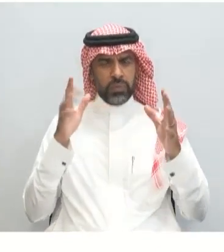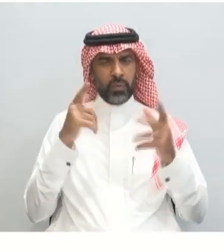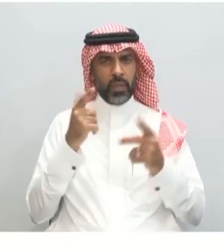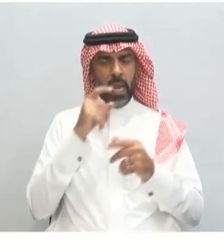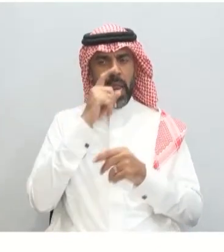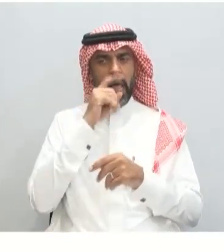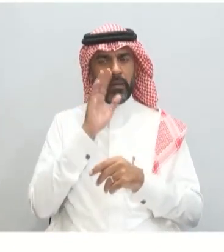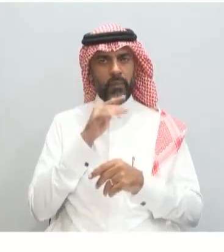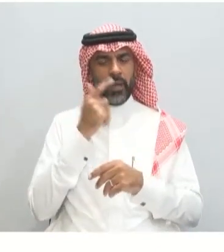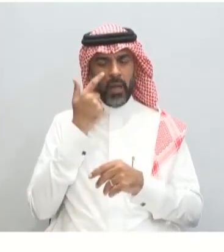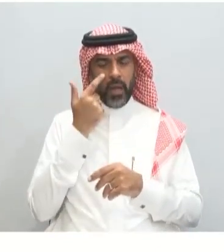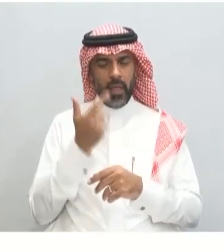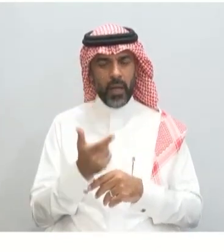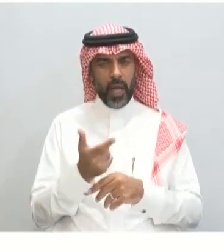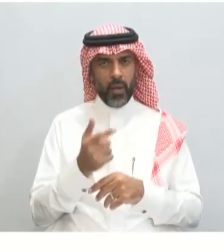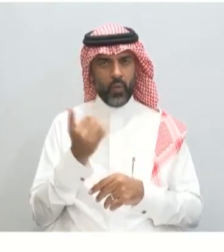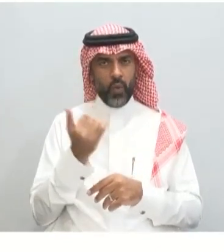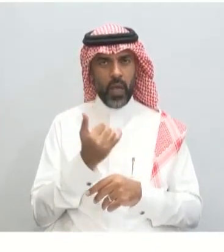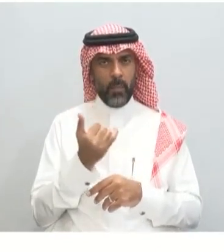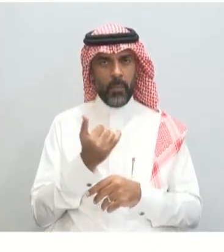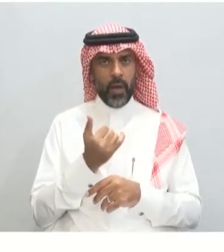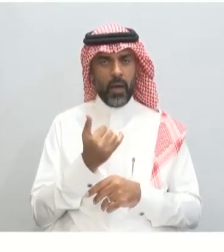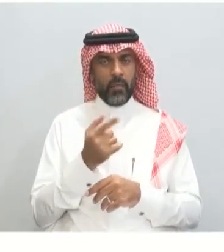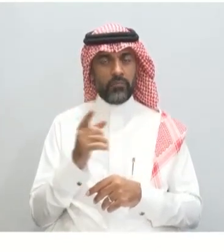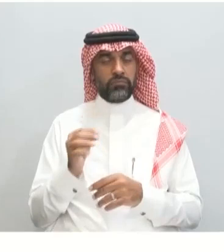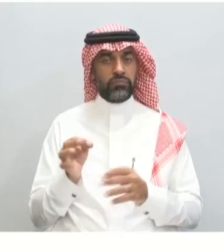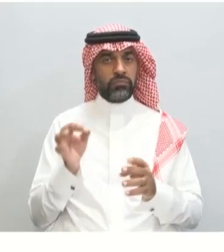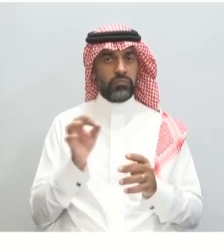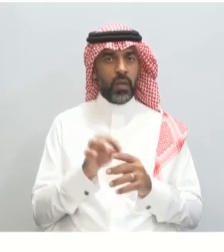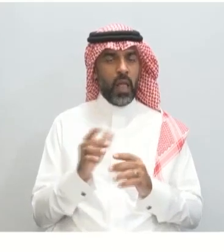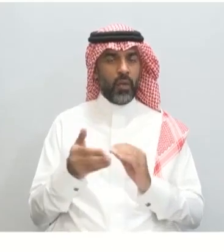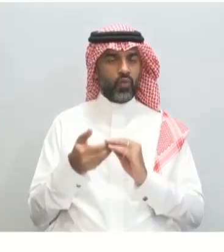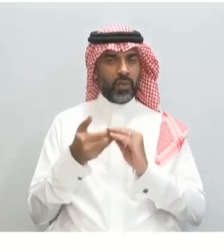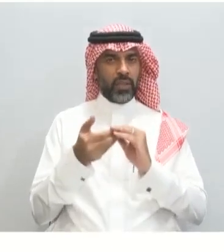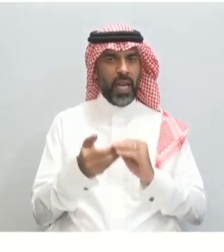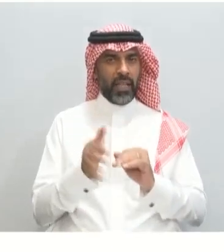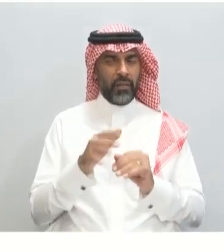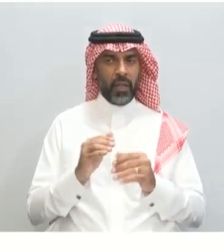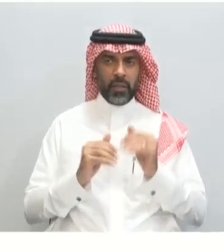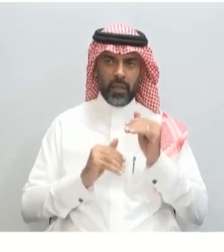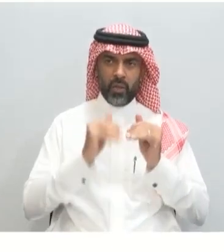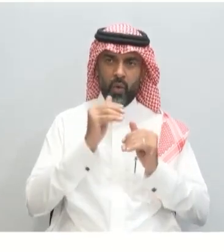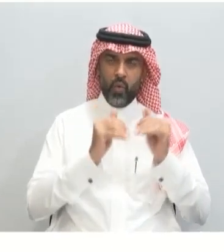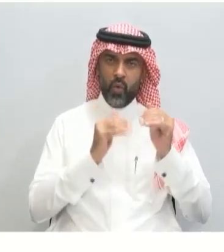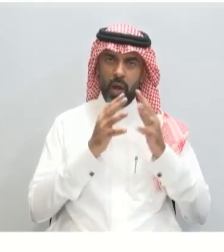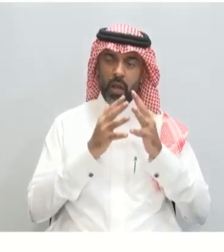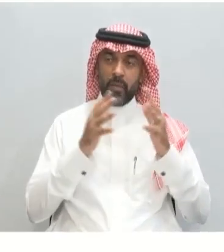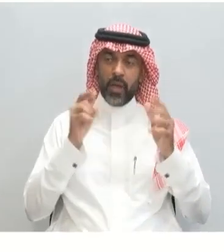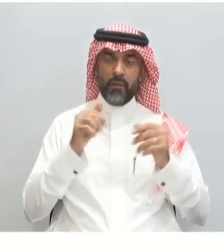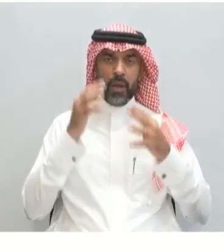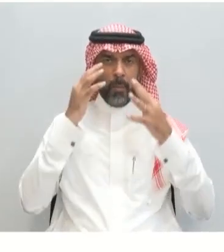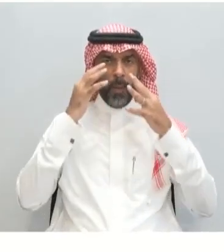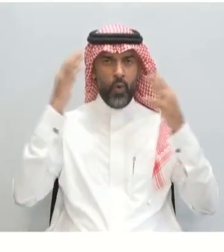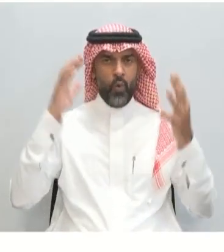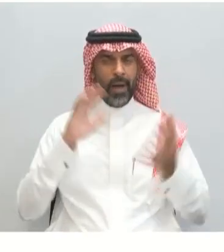على نظريات مهمه وادى ذلك ايضا او ساعد على ذلك التطور عظيم في المعلومات الجغرافيه